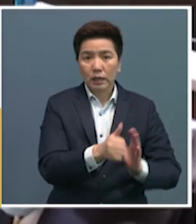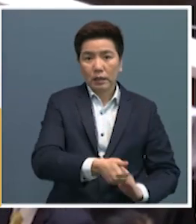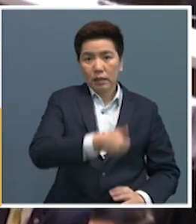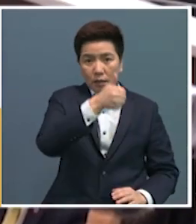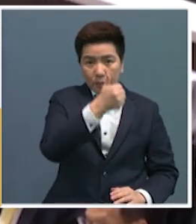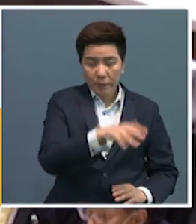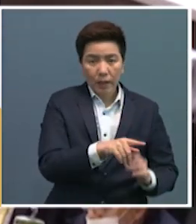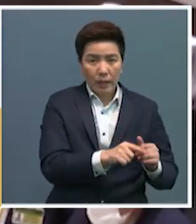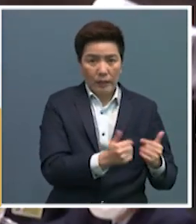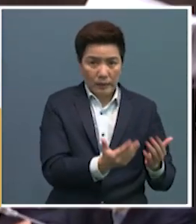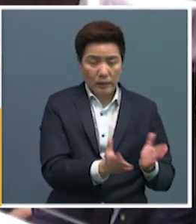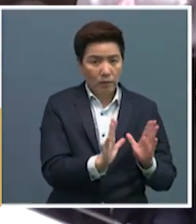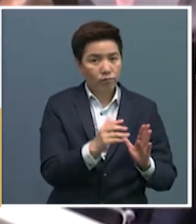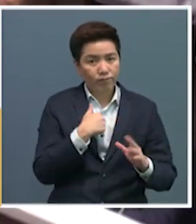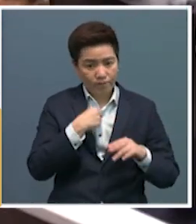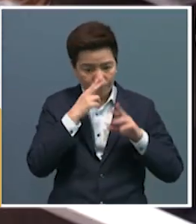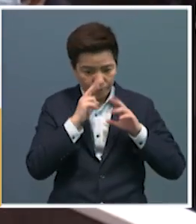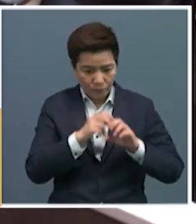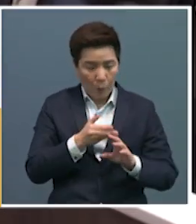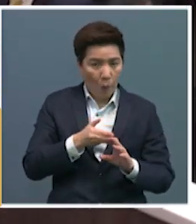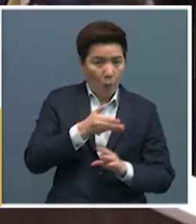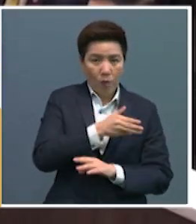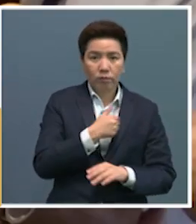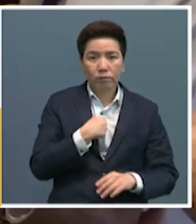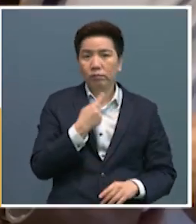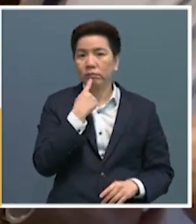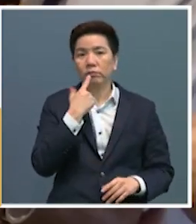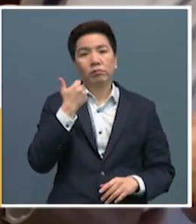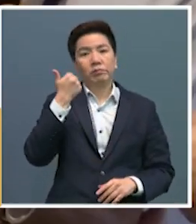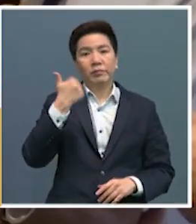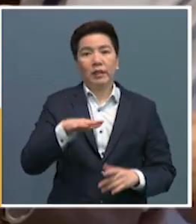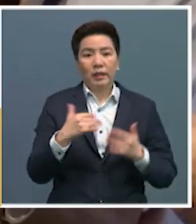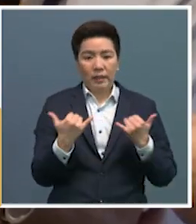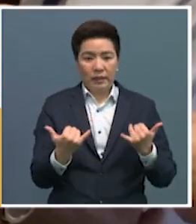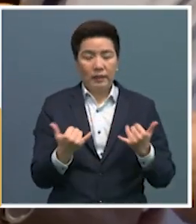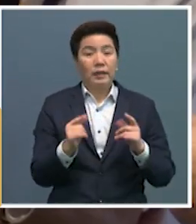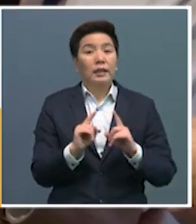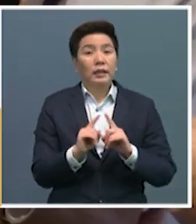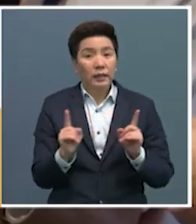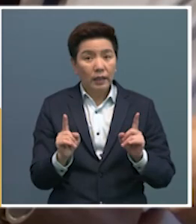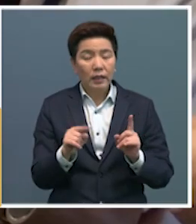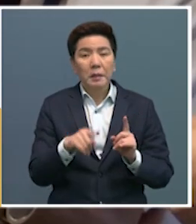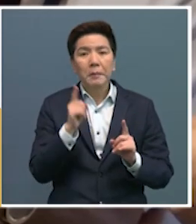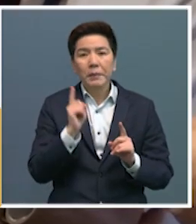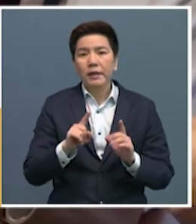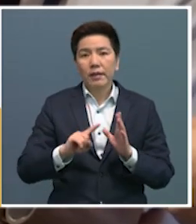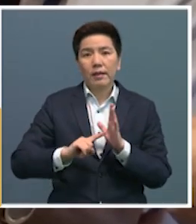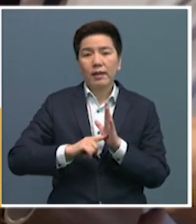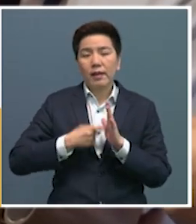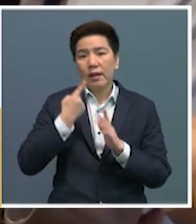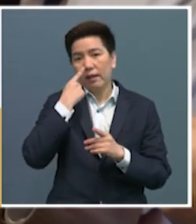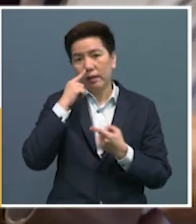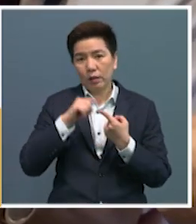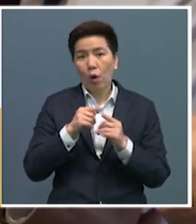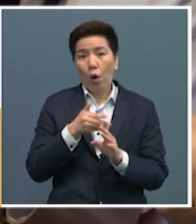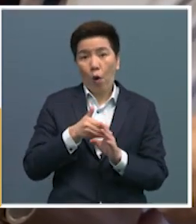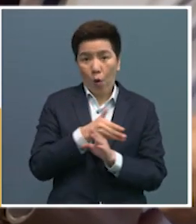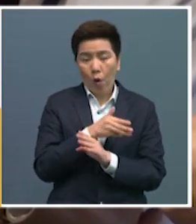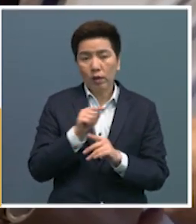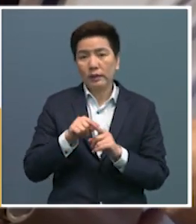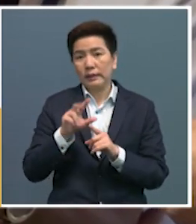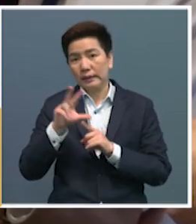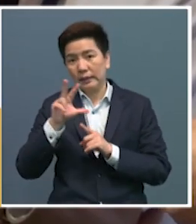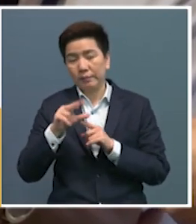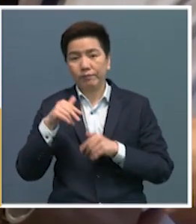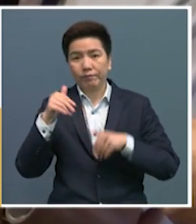ซึ่งก็ยังไม่สามารถวิเคราะห์แล้วก็คาดการณ์ก็ได้นะคะแต่ว่าก็ถือว่าเป็นด่านแรกก่อนจะไปลงมติวาระ